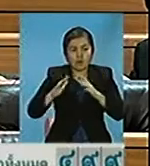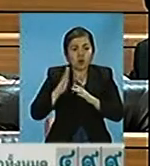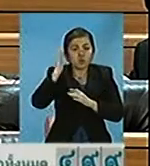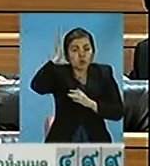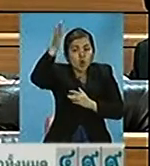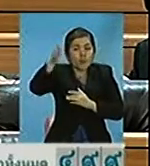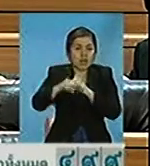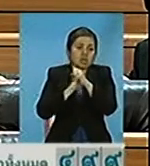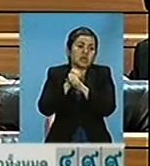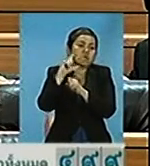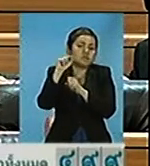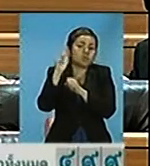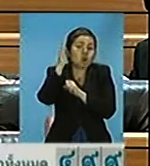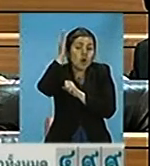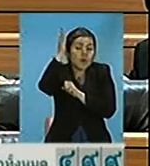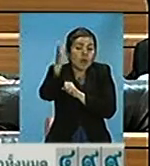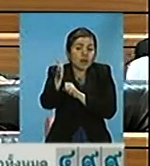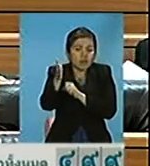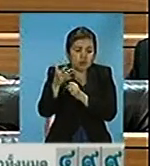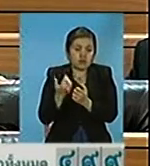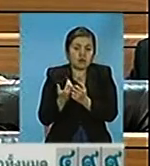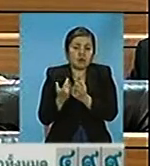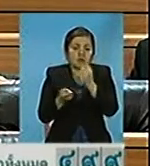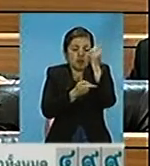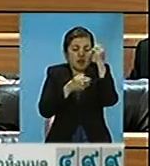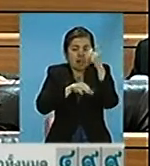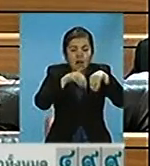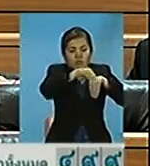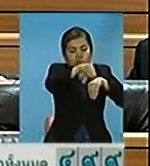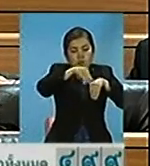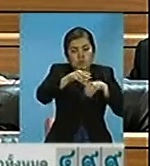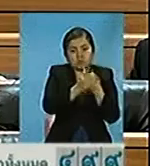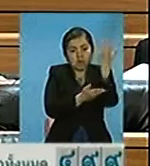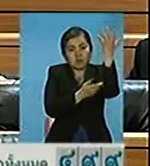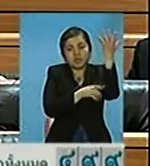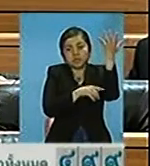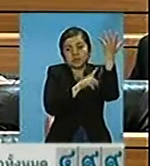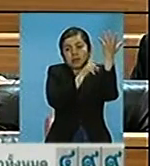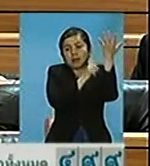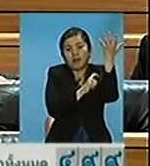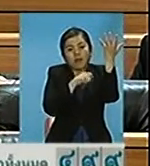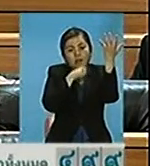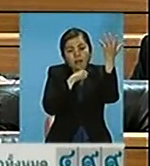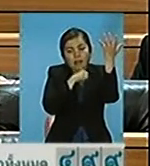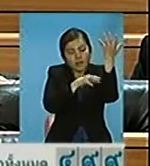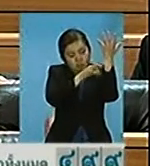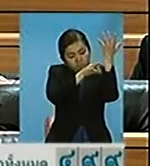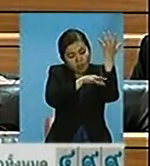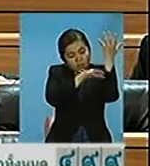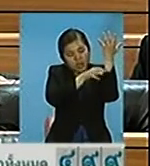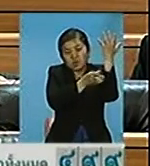มนตรีสุภชัยครับสวนท่านน่ะหมดอายุการกรีดยางเขาเรียกกันว่าต่